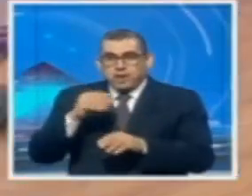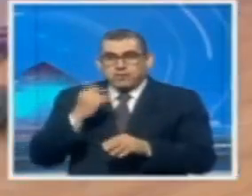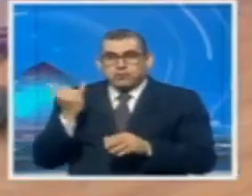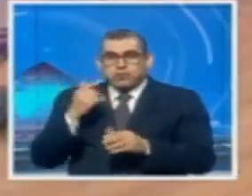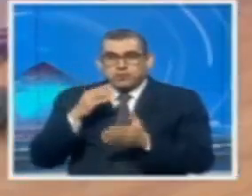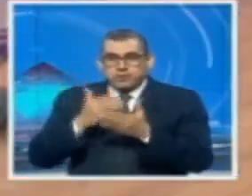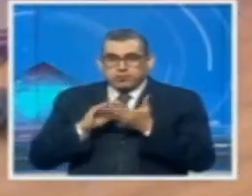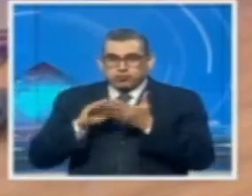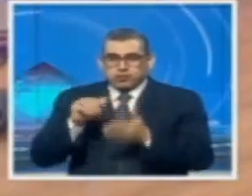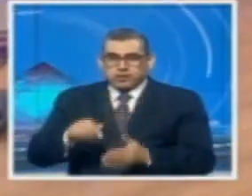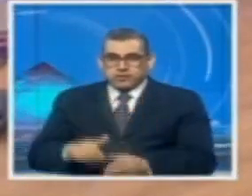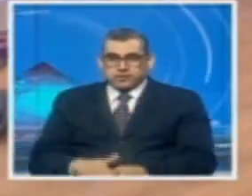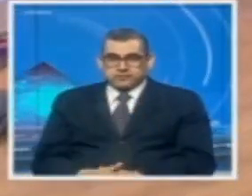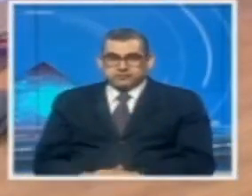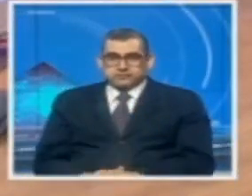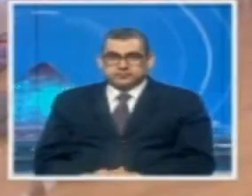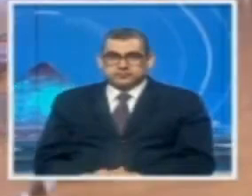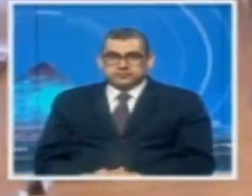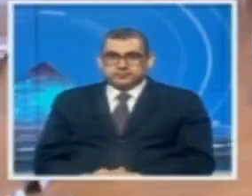الأمثل لها.